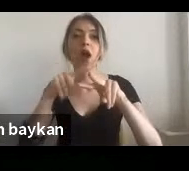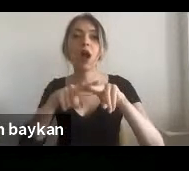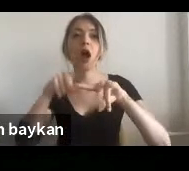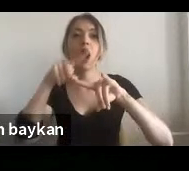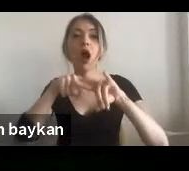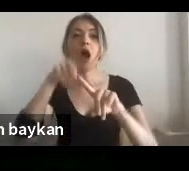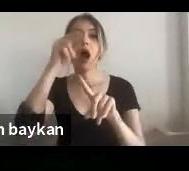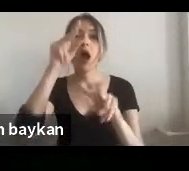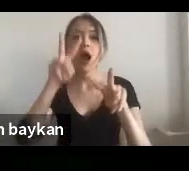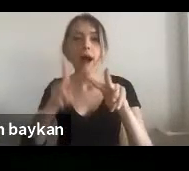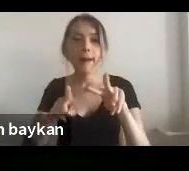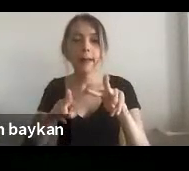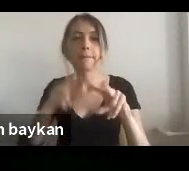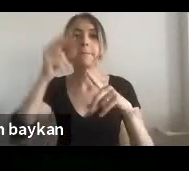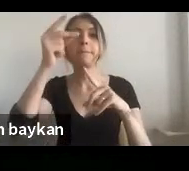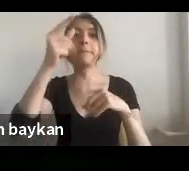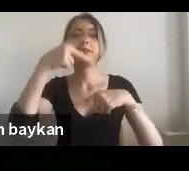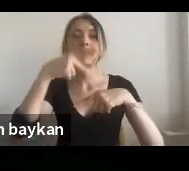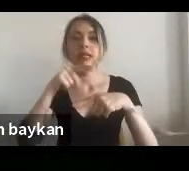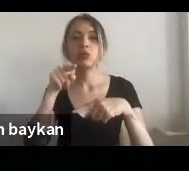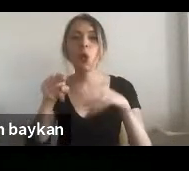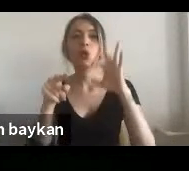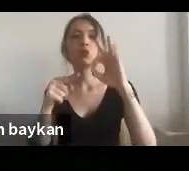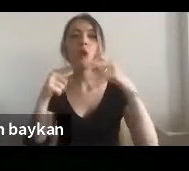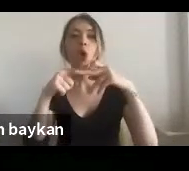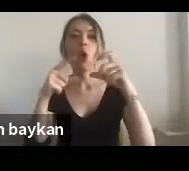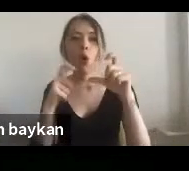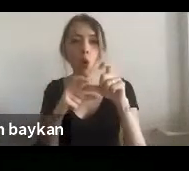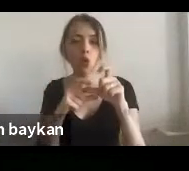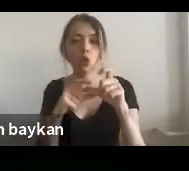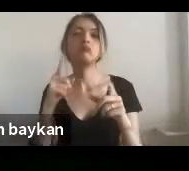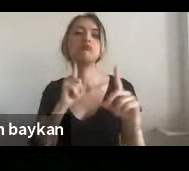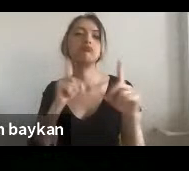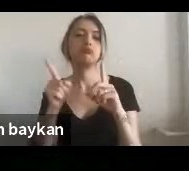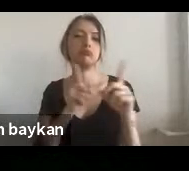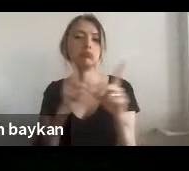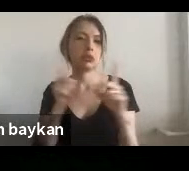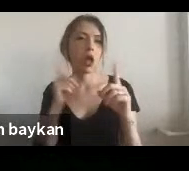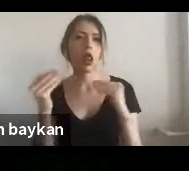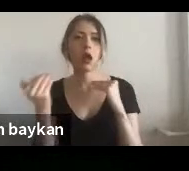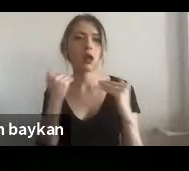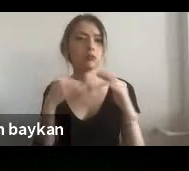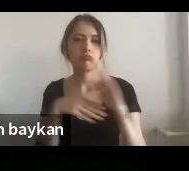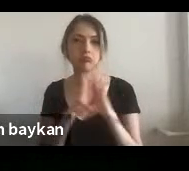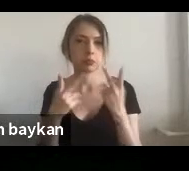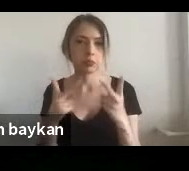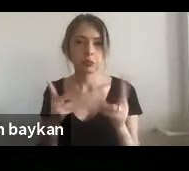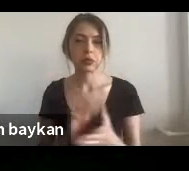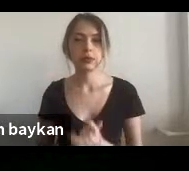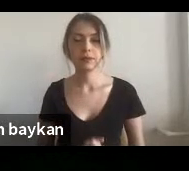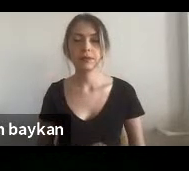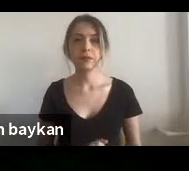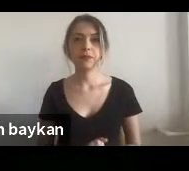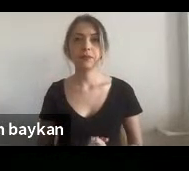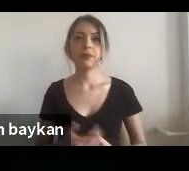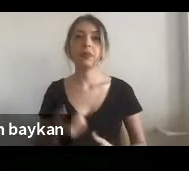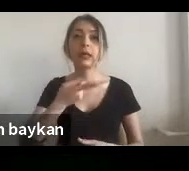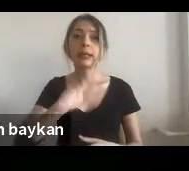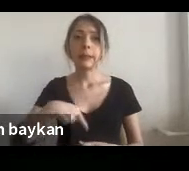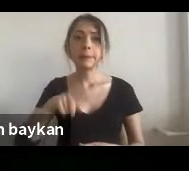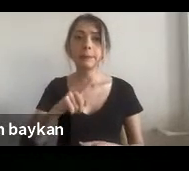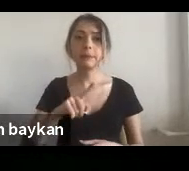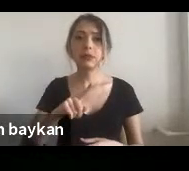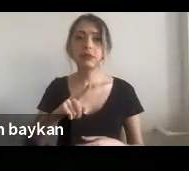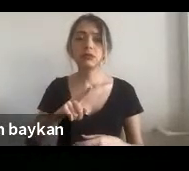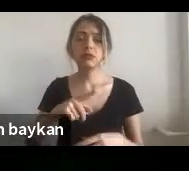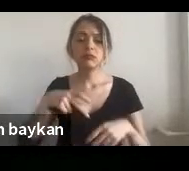ahim.org adresinde bulabilirsiniz. Avrupa İnsan Hakları Mahkemesi kararlarının izlenmesi projesi. Bizim her şey